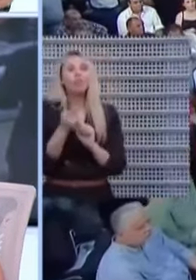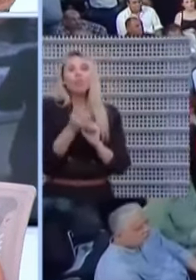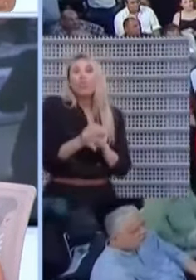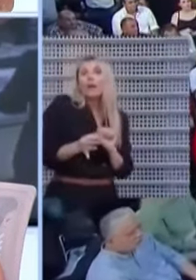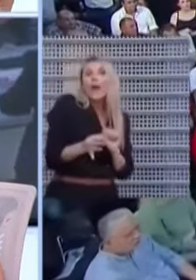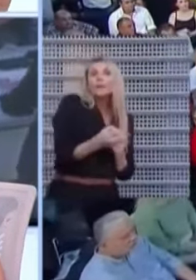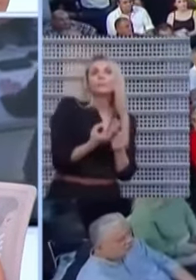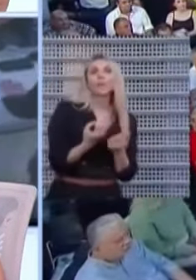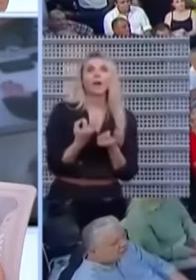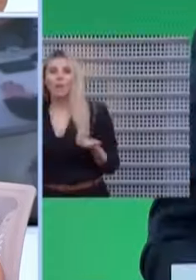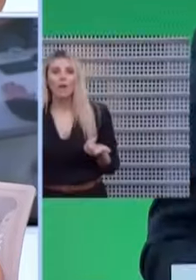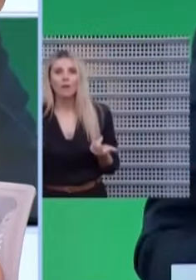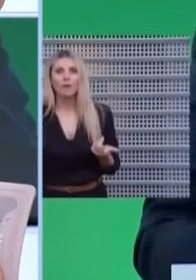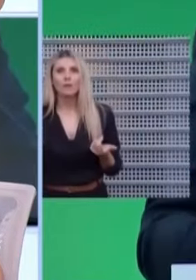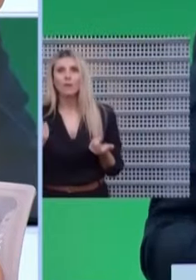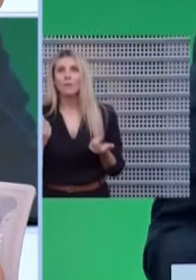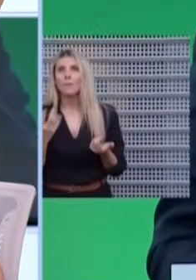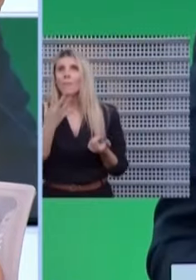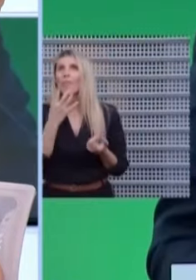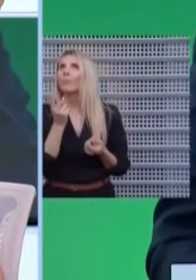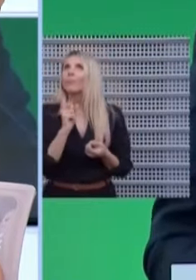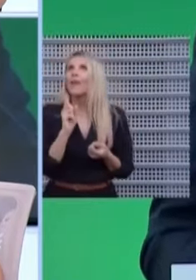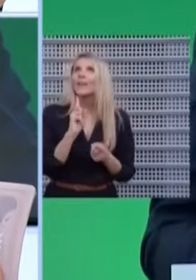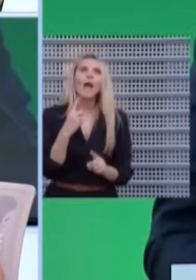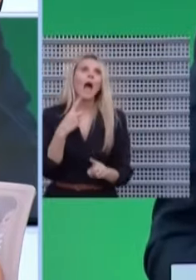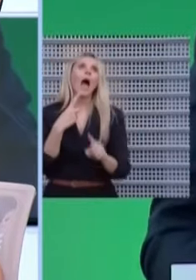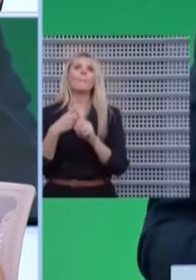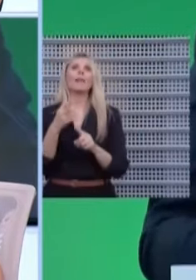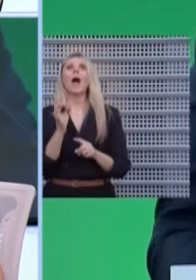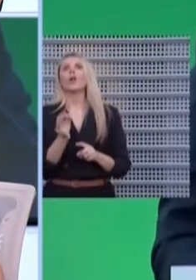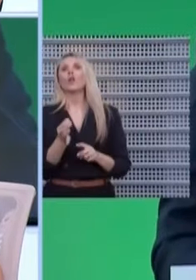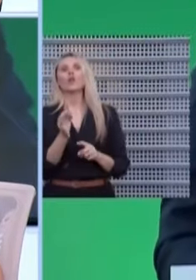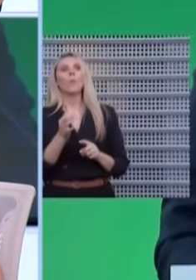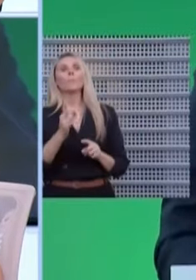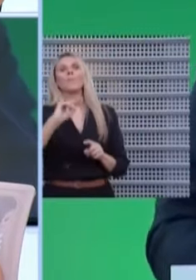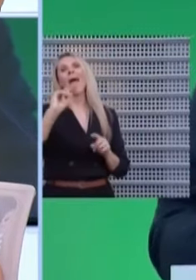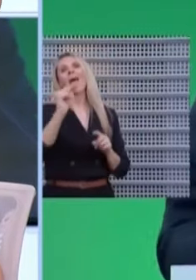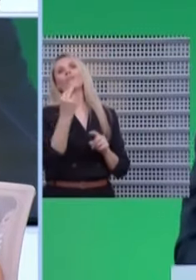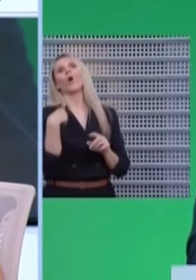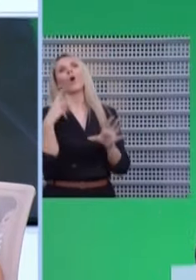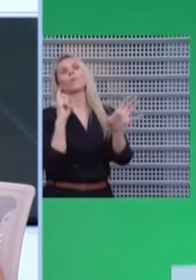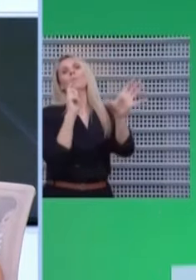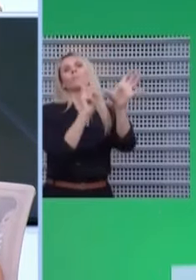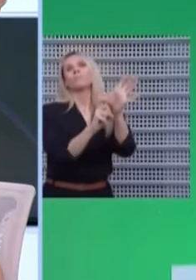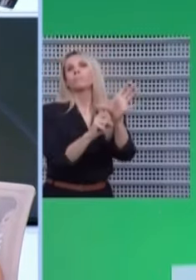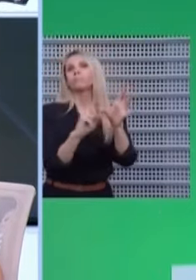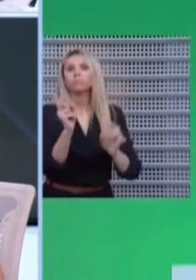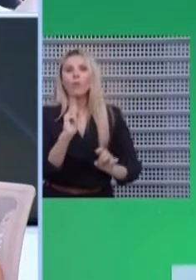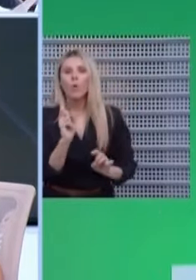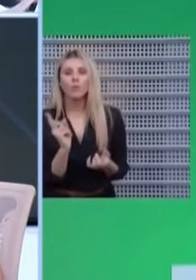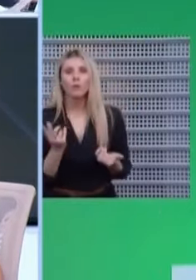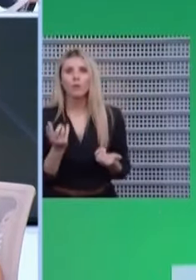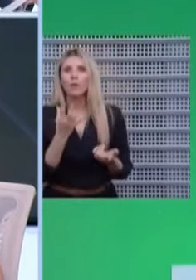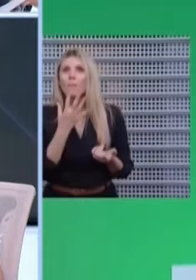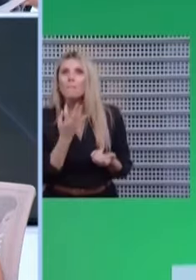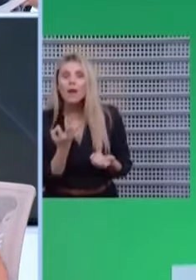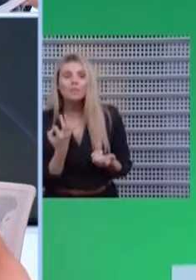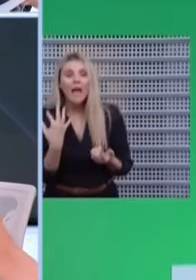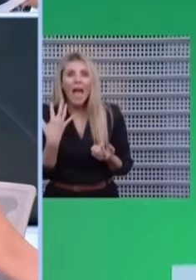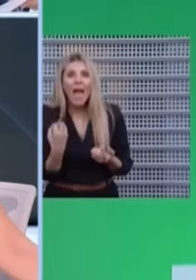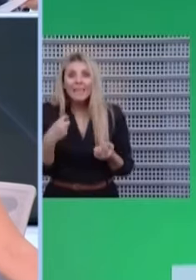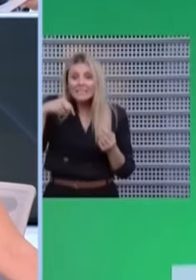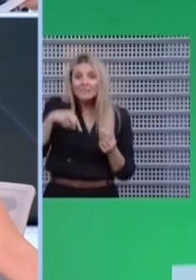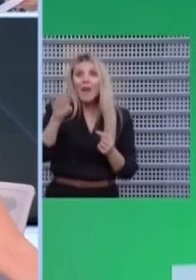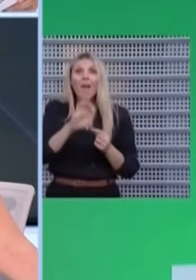θα αποτελέσει μια ήττα, πολιτική ήττα, μια ξεκάθαρη πολιτική ήττα, είχε πει χαρακτηριστικά. Άρα λοιπόν αυτή τη στιγμή ο κύριος Ανδρουλάκης νομίζω